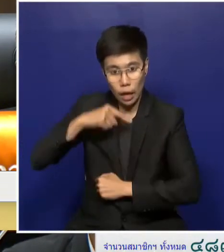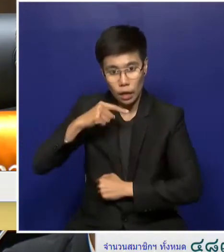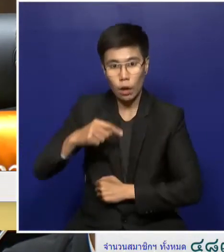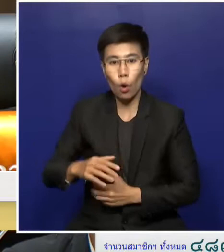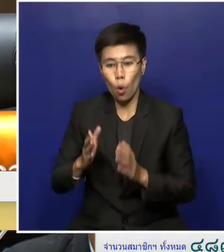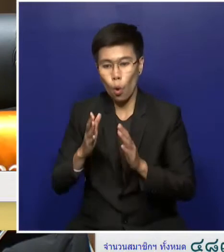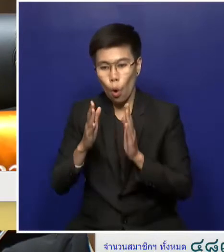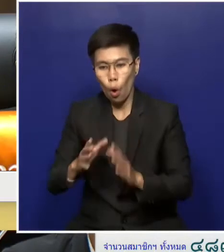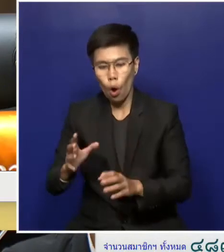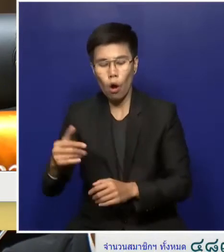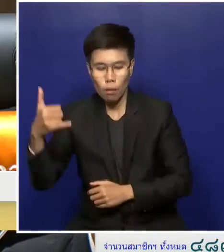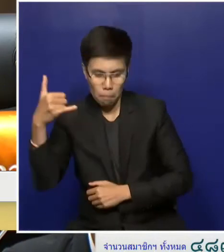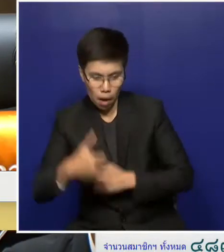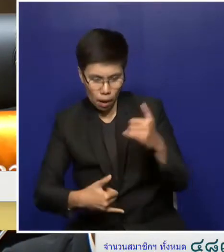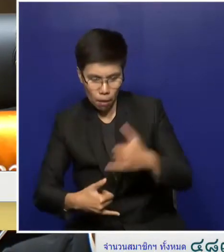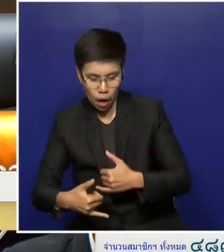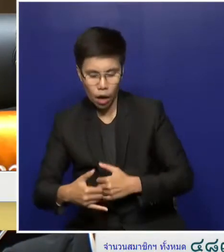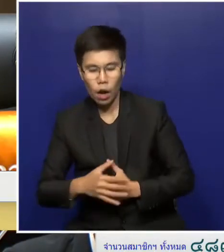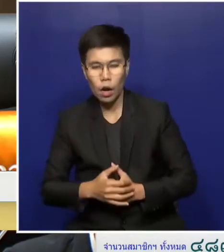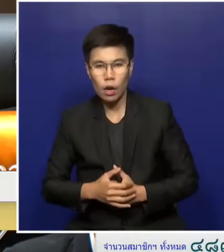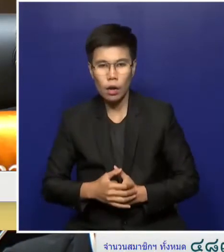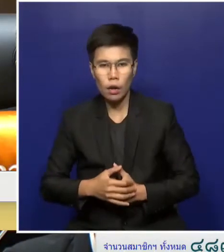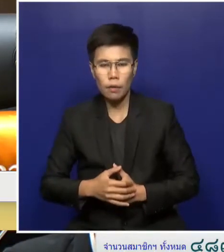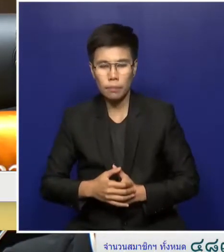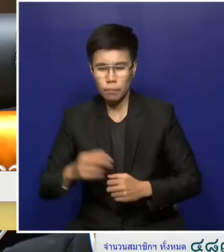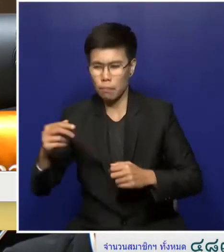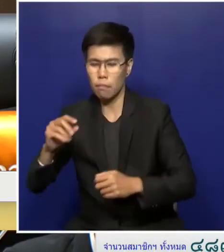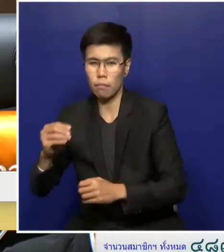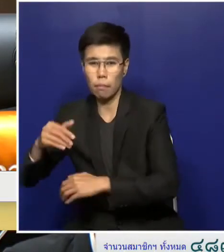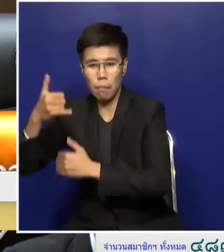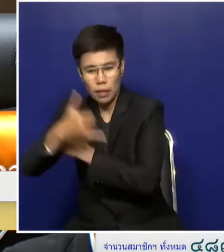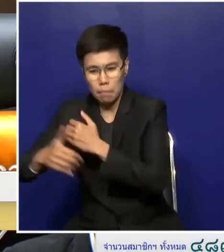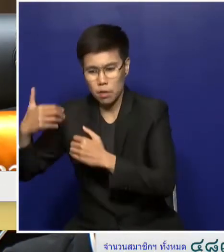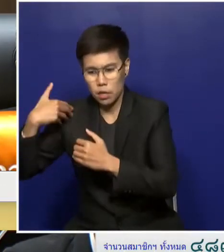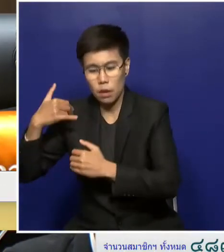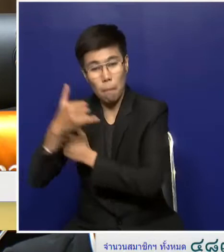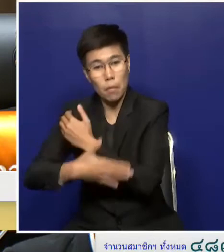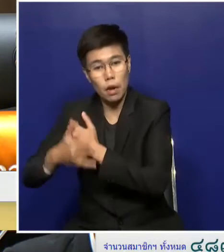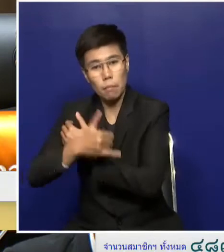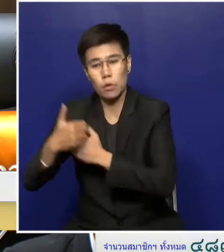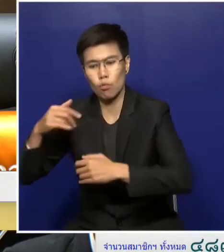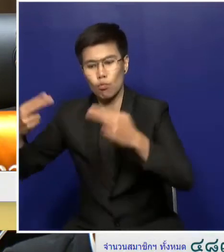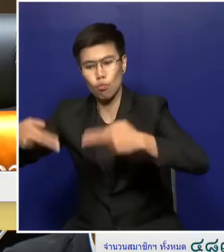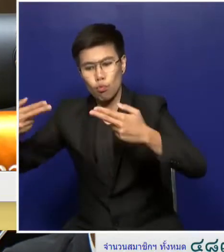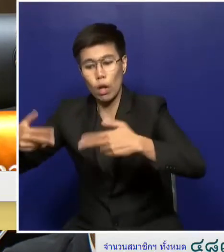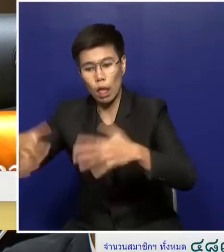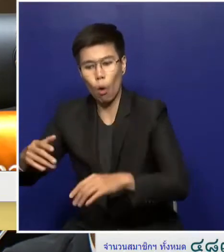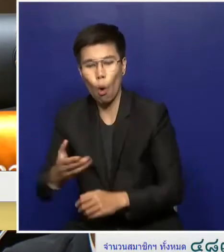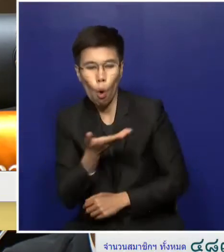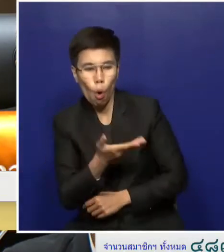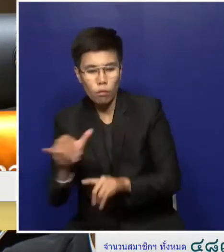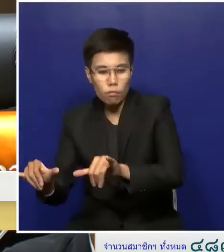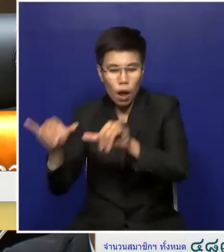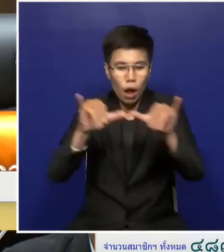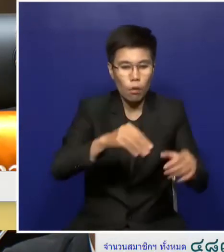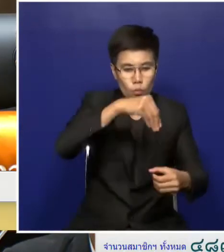กว่าคนนะครับคนไร้รัฐอื่นๆที่มีปัญหาก็ประมาณ 8หมื่นคนซึ่งคนเหล่านี้อยู่ในการคุ้มครองของคนหมายฉบับนี้นะครับ